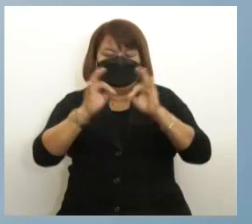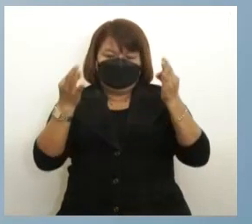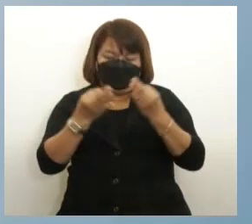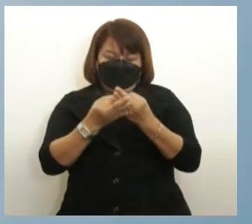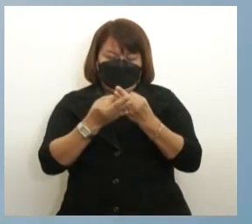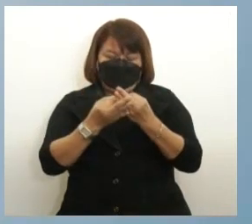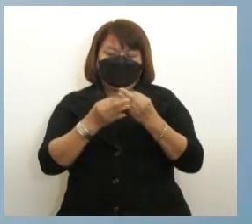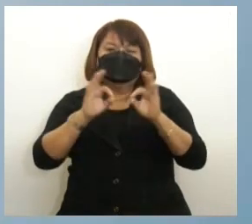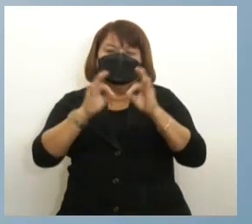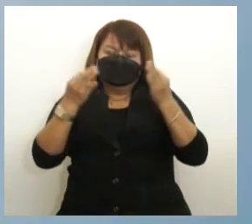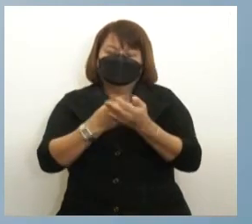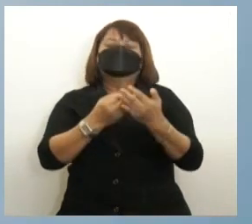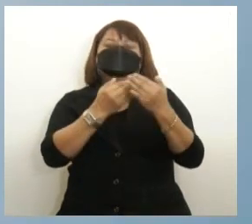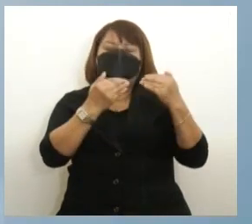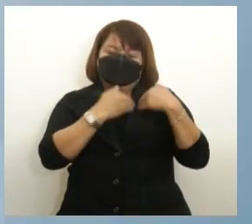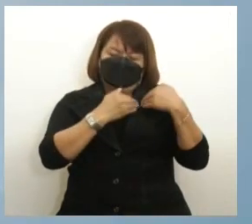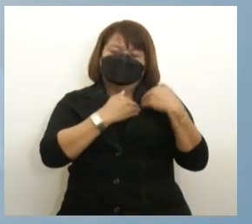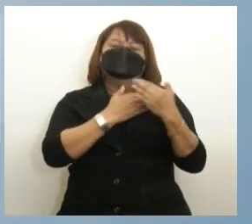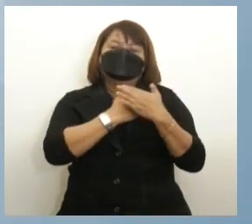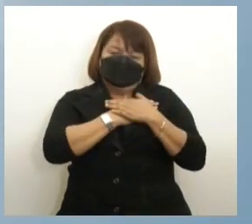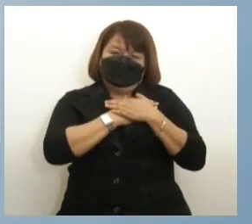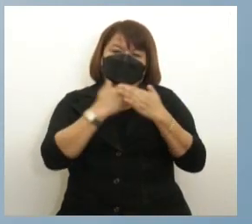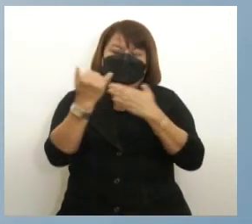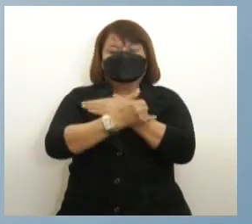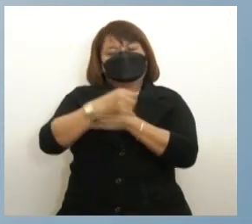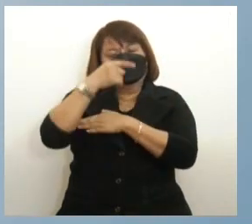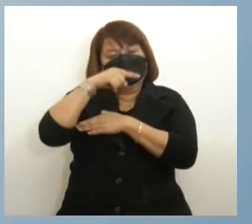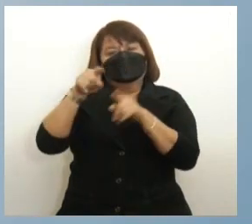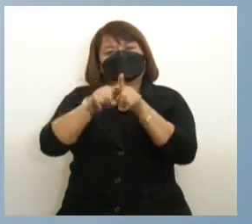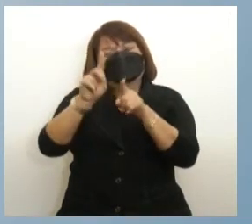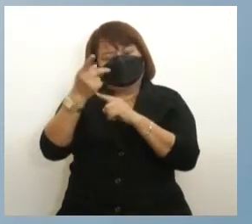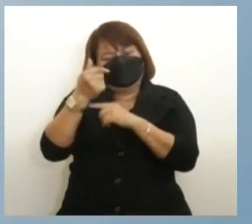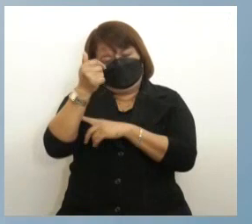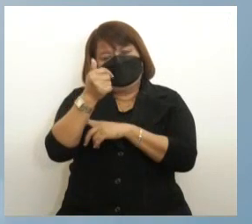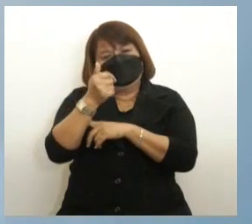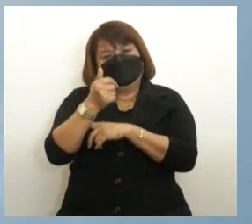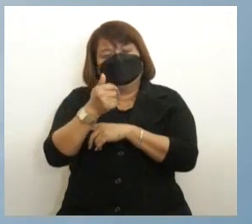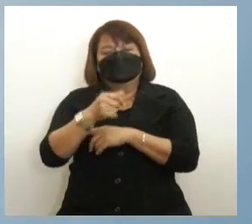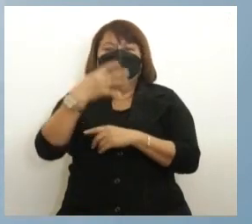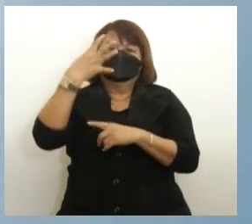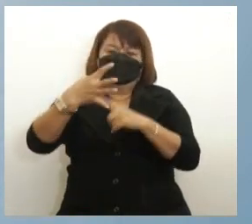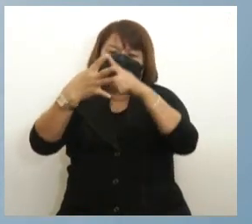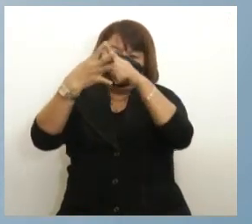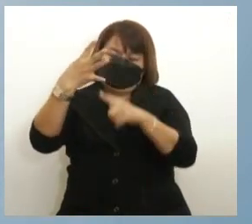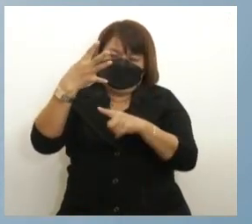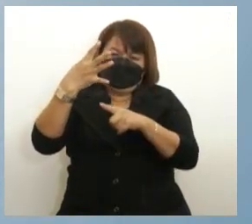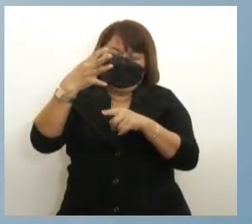อบอุ่นประเทศชาติก็เช่นเดียวกันครับและประการสุดท้ายเนี่ยเมื่อเราอยู่ในครอบครัวที่อบอุ่นใ